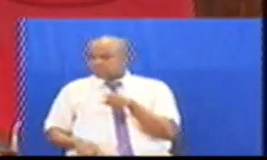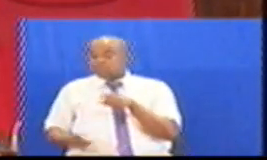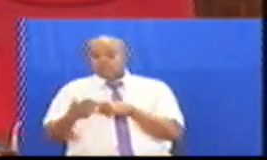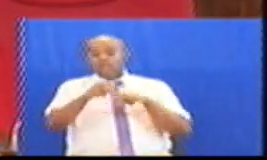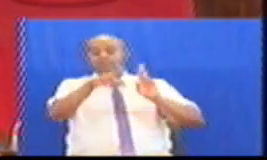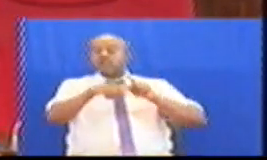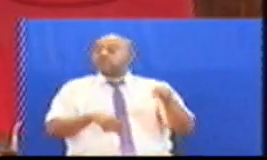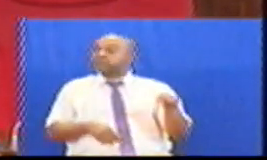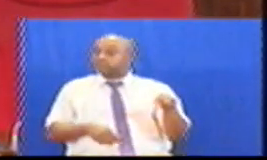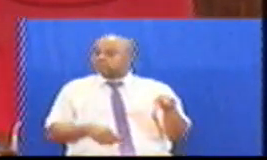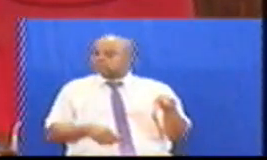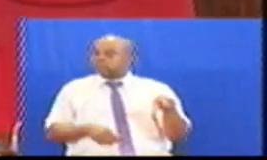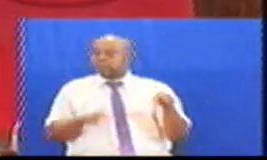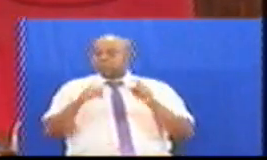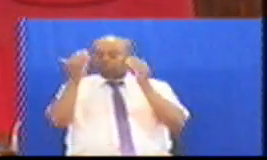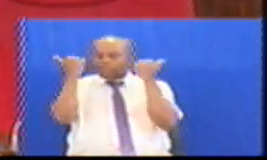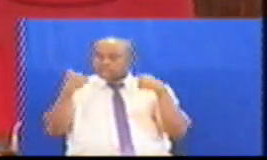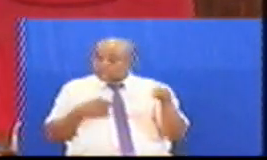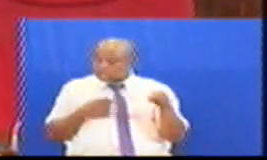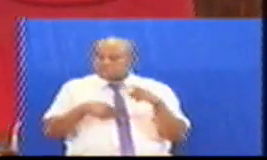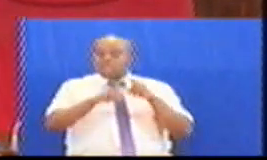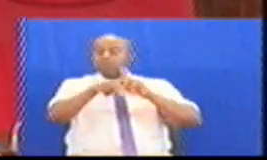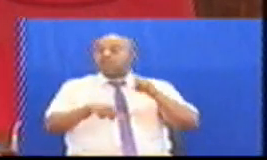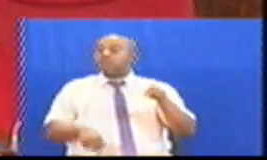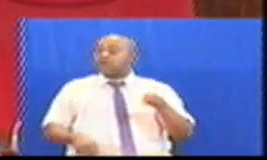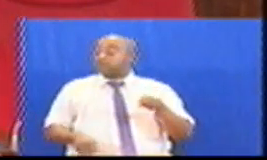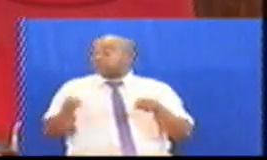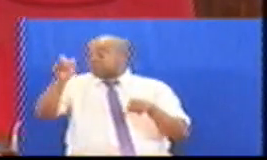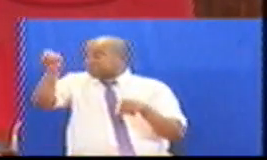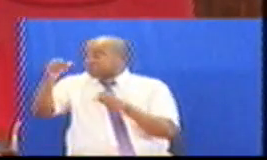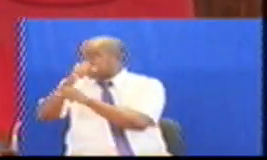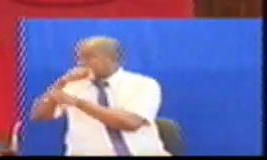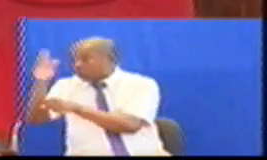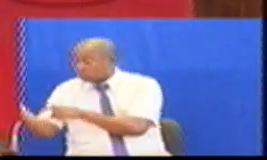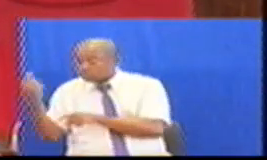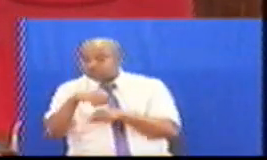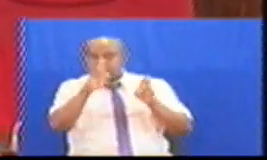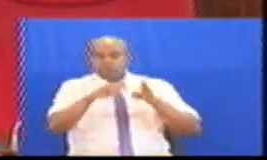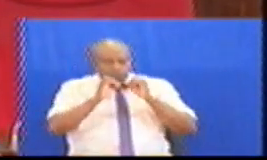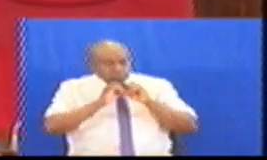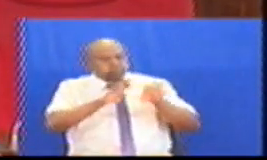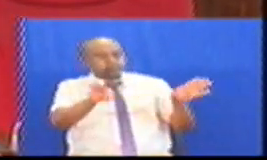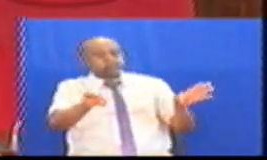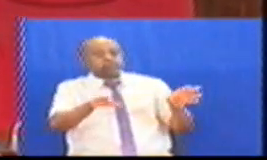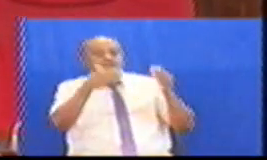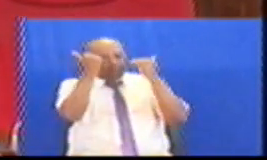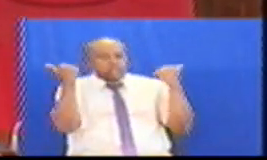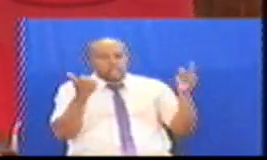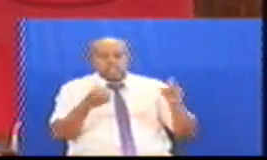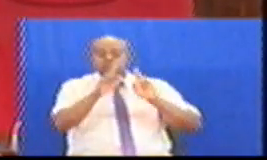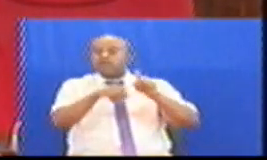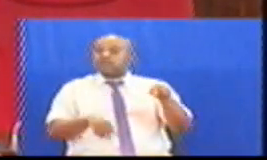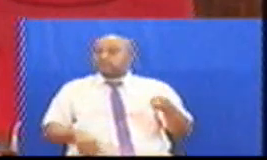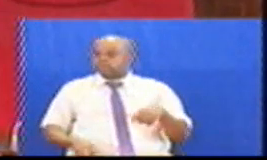mahakimu wetu na majaji wetu kule mahakamani na wanasheria. So lazima, this is a very unprecedented